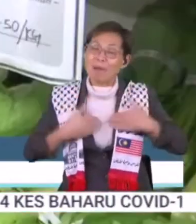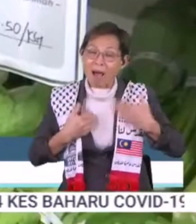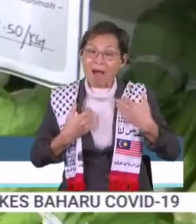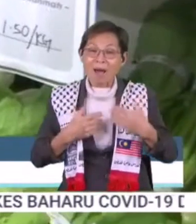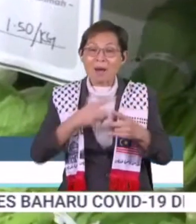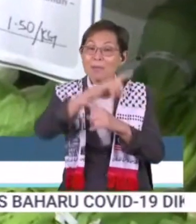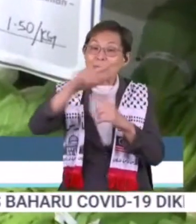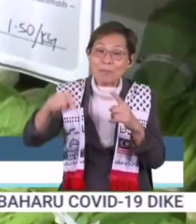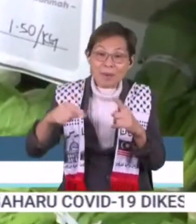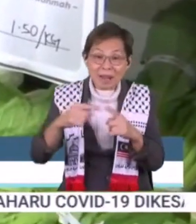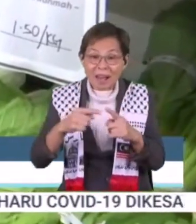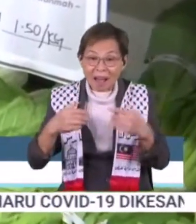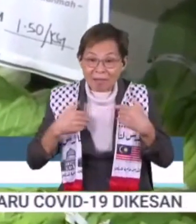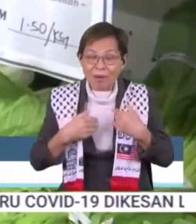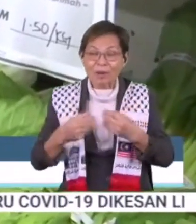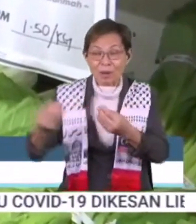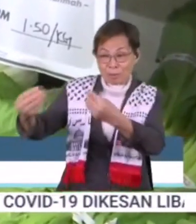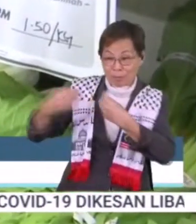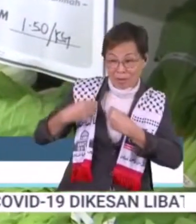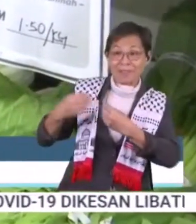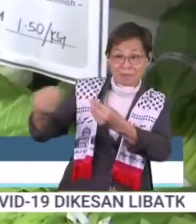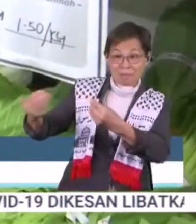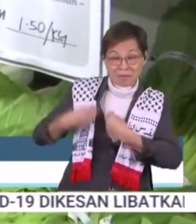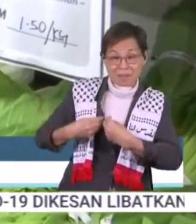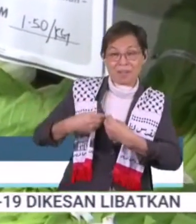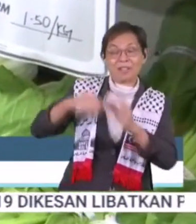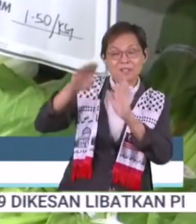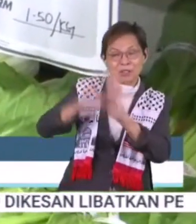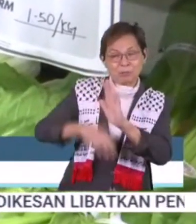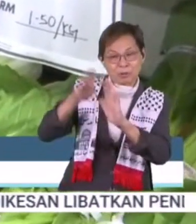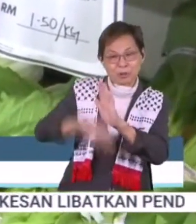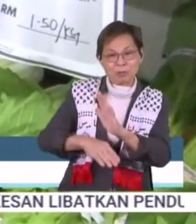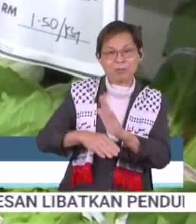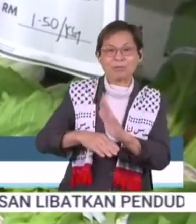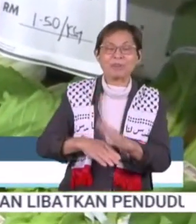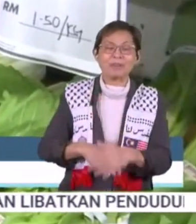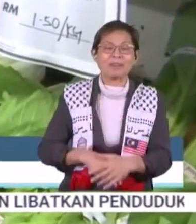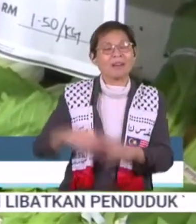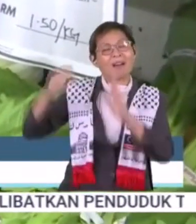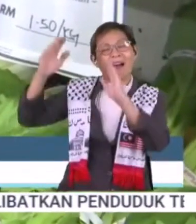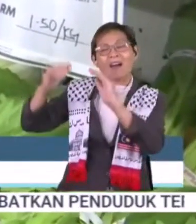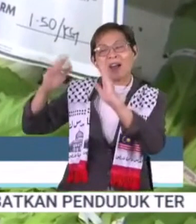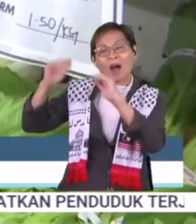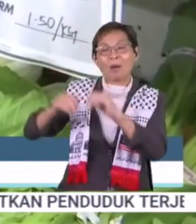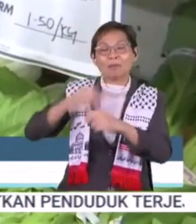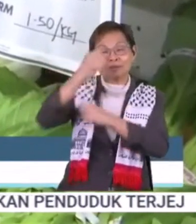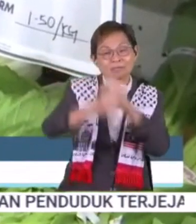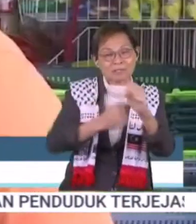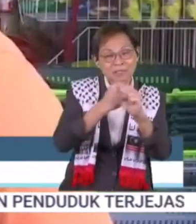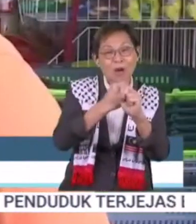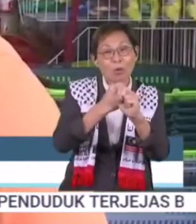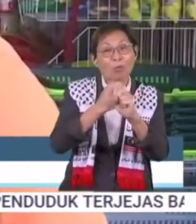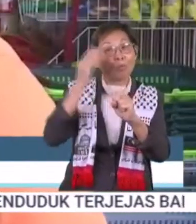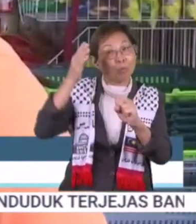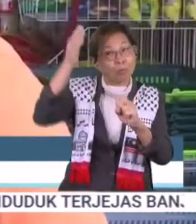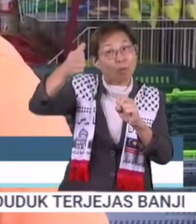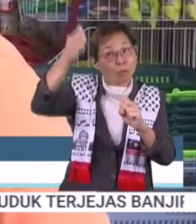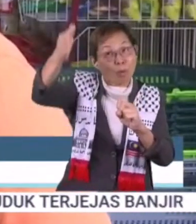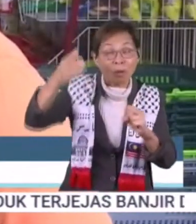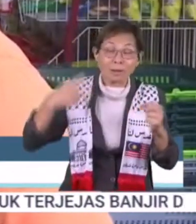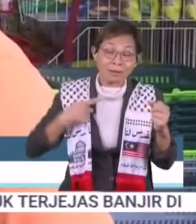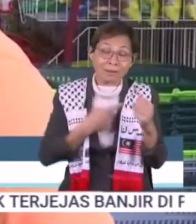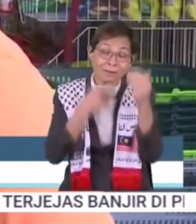apabila diberikan macam ni kan. Harap-harap kalau ditawarkan datang, kita pun tak tahu